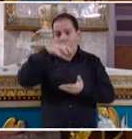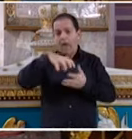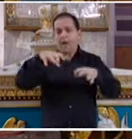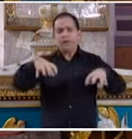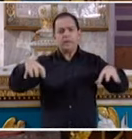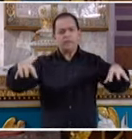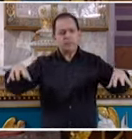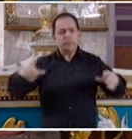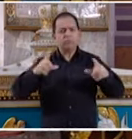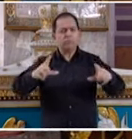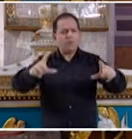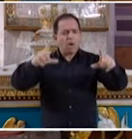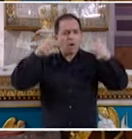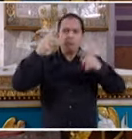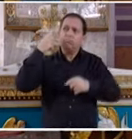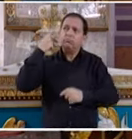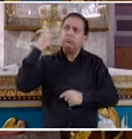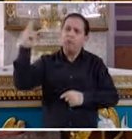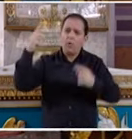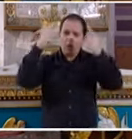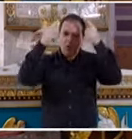Ευσταθίας των Αγίων του Θεού